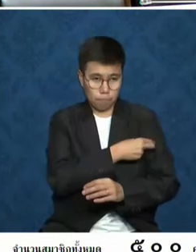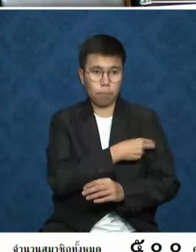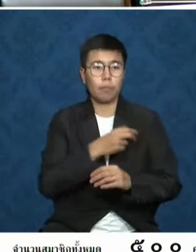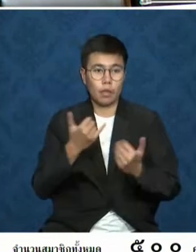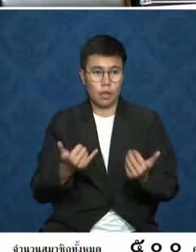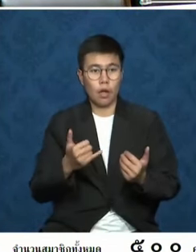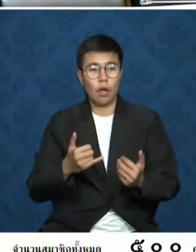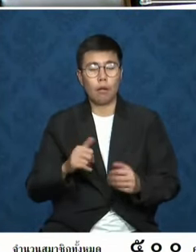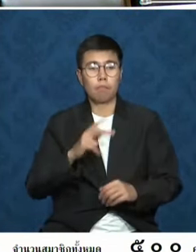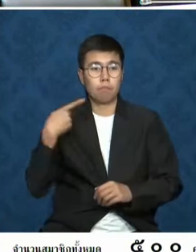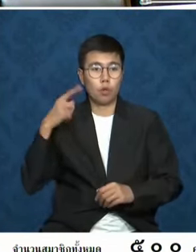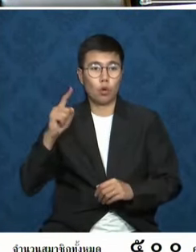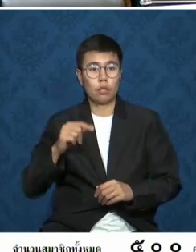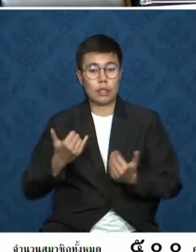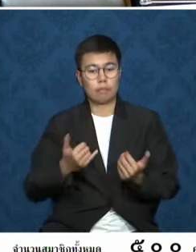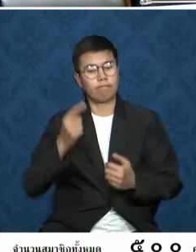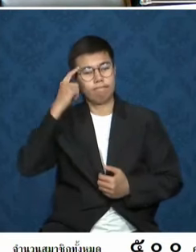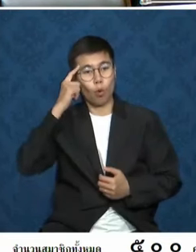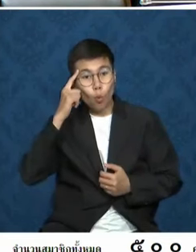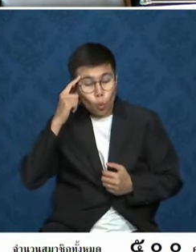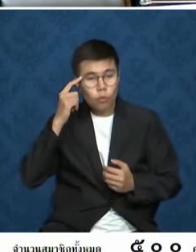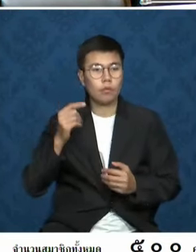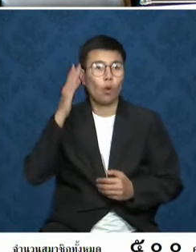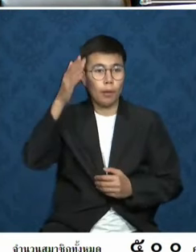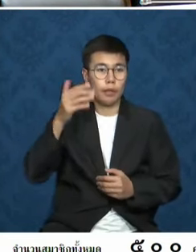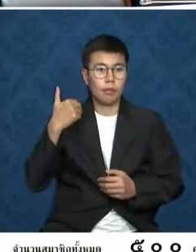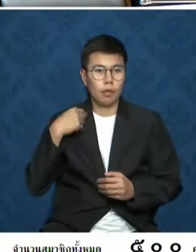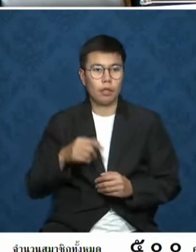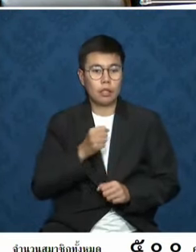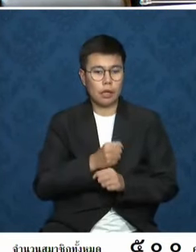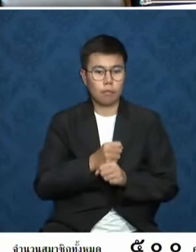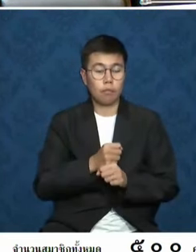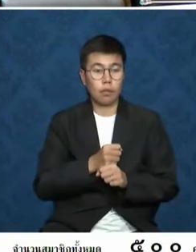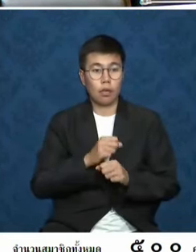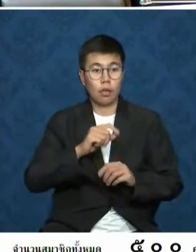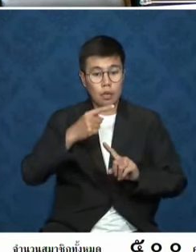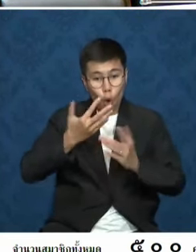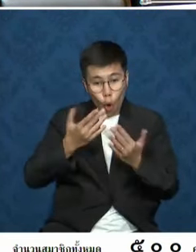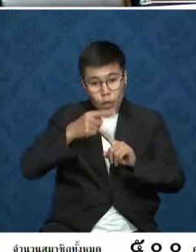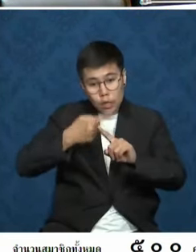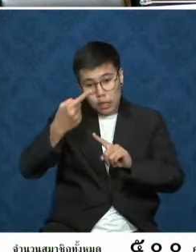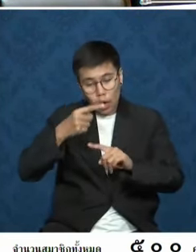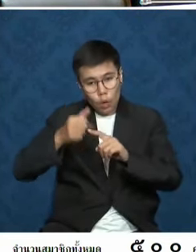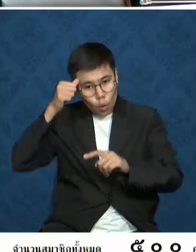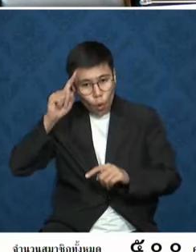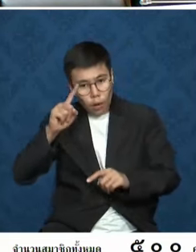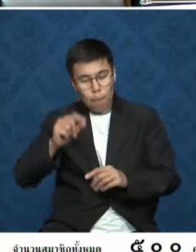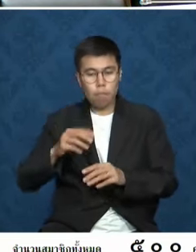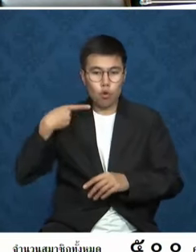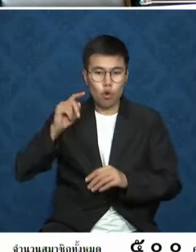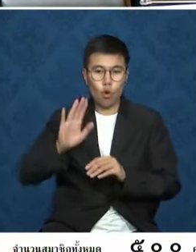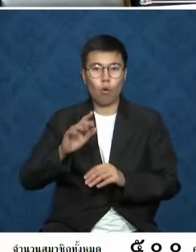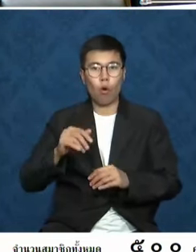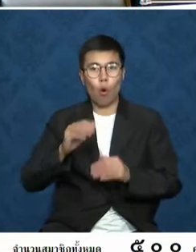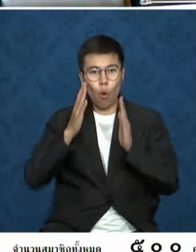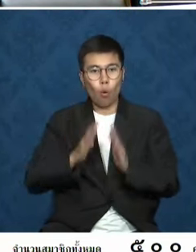เงียนตบผู้ปุยา